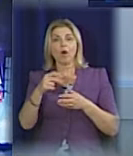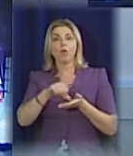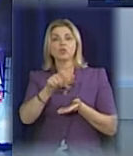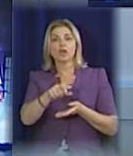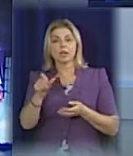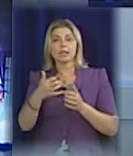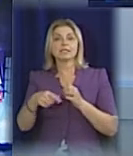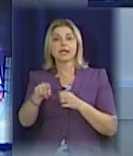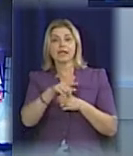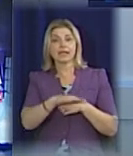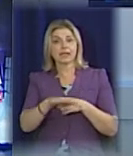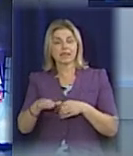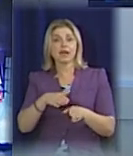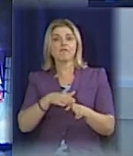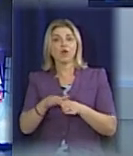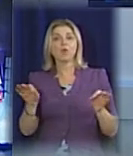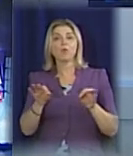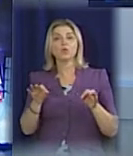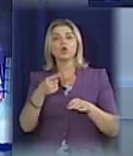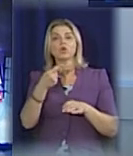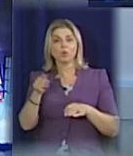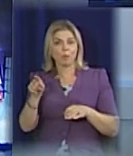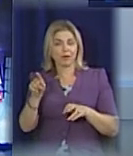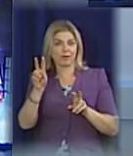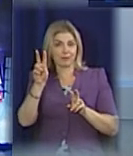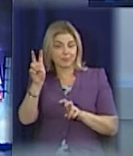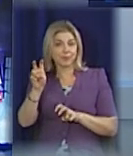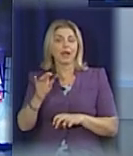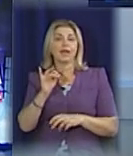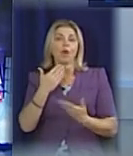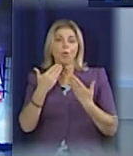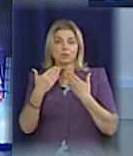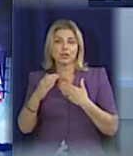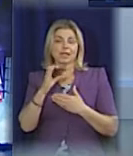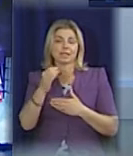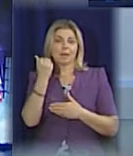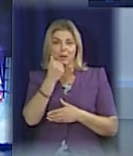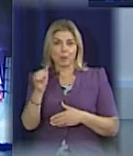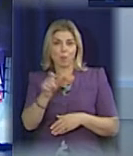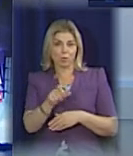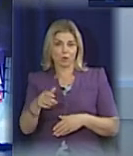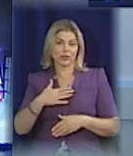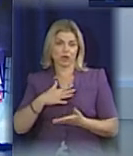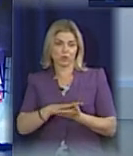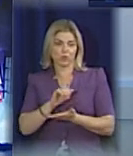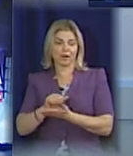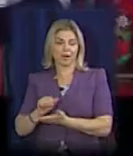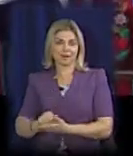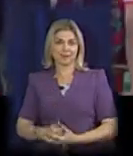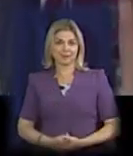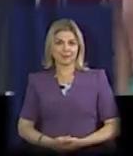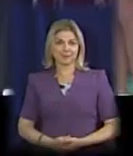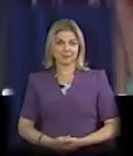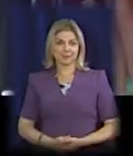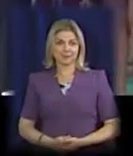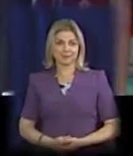серед яких діти, виконали музичний номер «Стукалка-грюкалка». Поспілкувалися з переможцями наші кореспонденти.